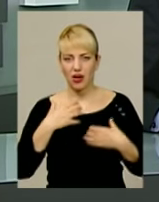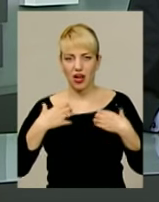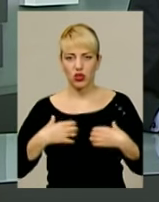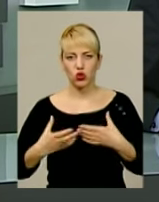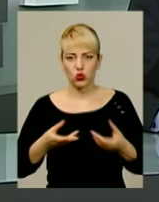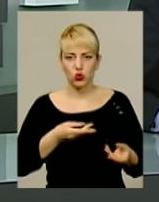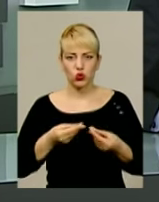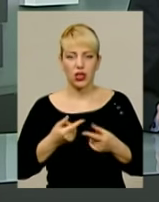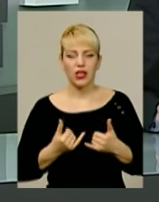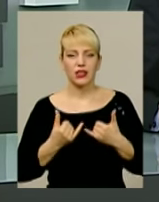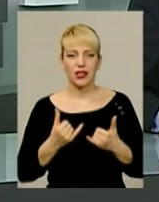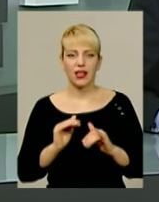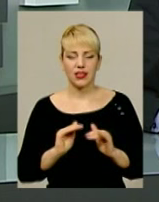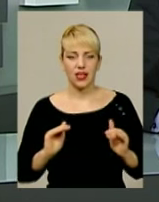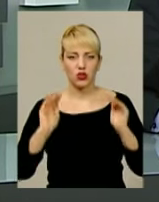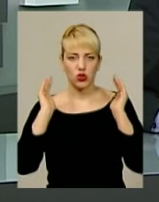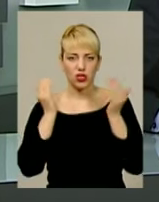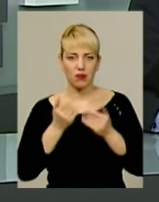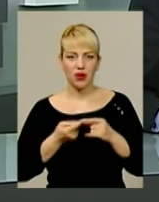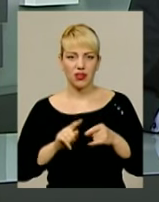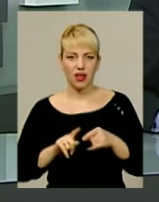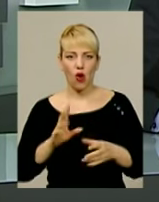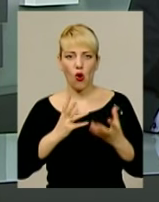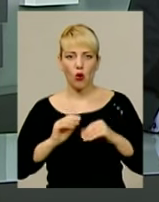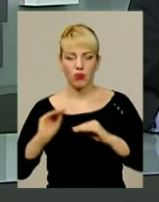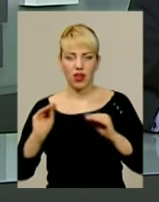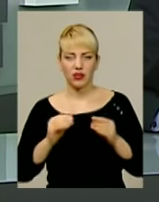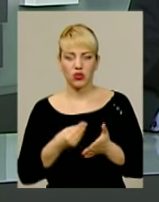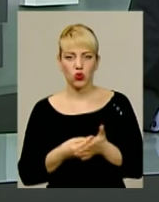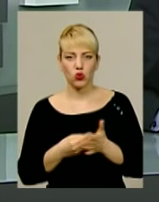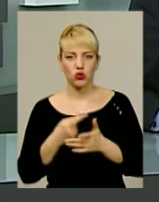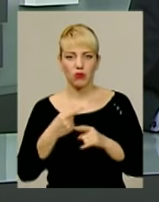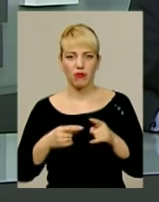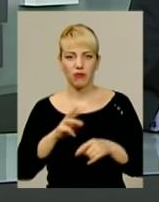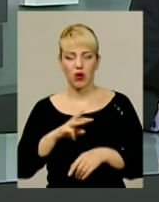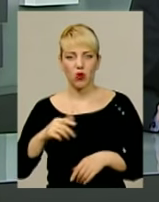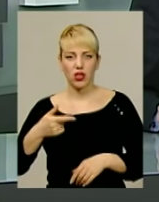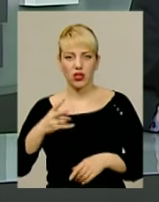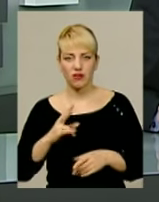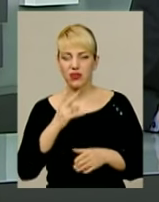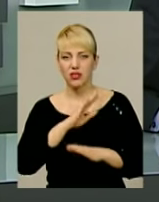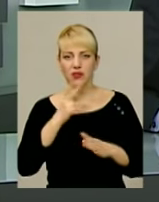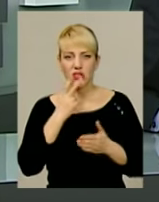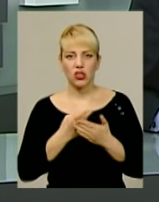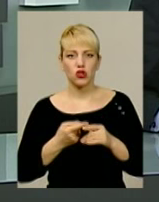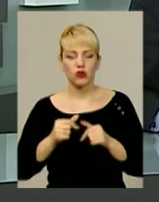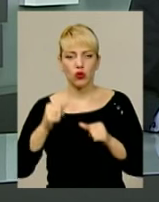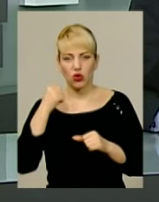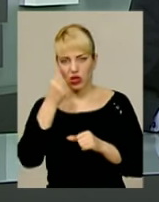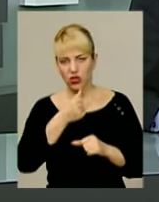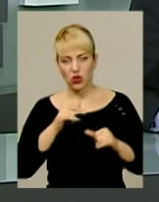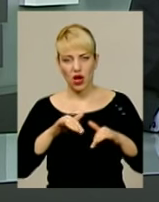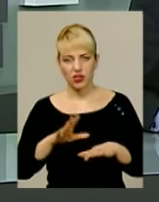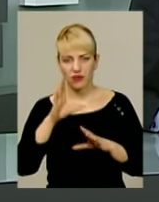дитячої реанімації. Таке обладнання коштує півмільйона гривень. Незважаючи на те, що під час торішньої акції вдалося зібрати